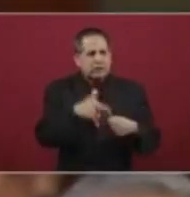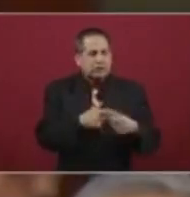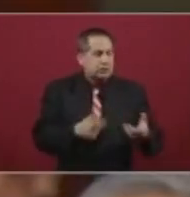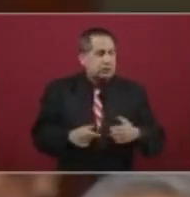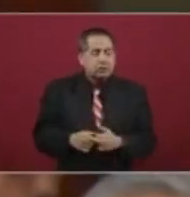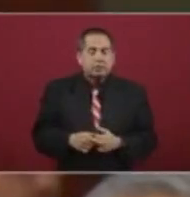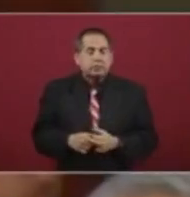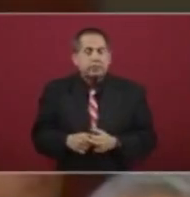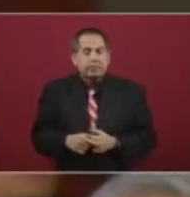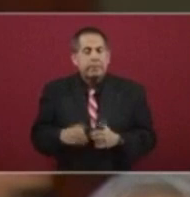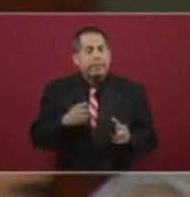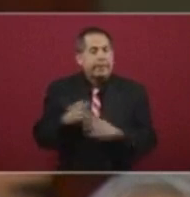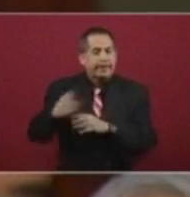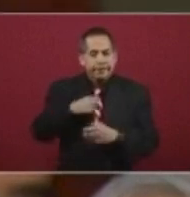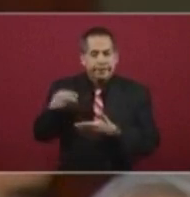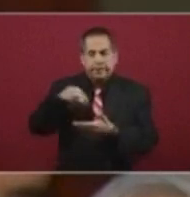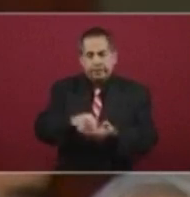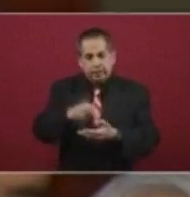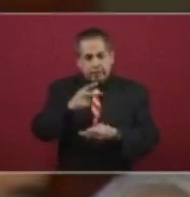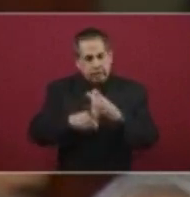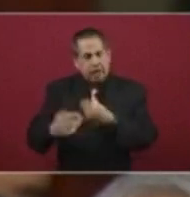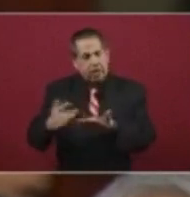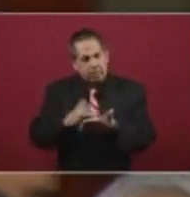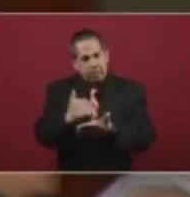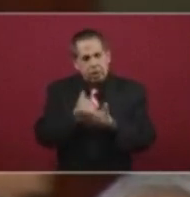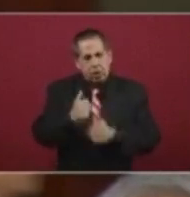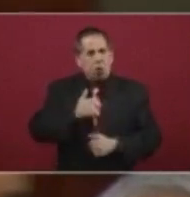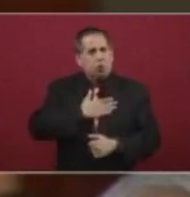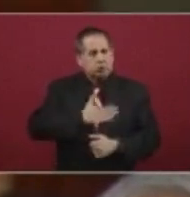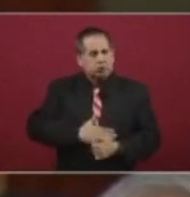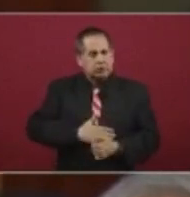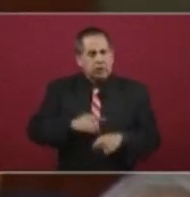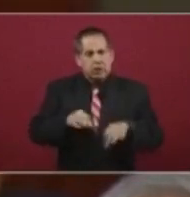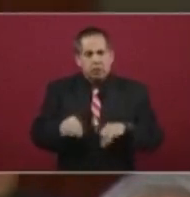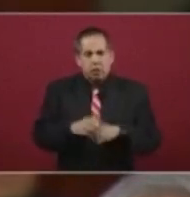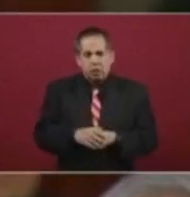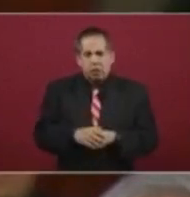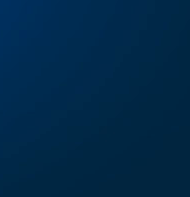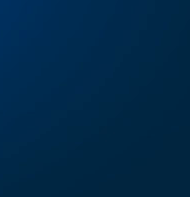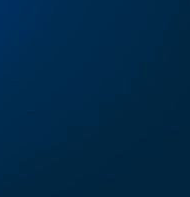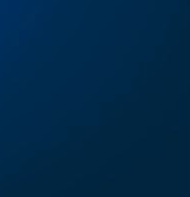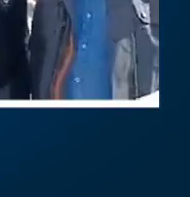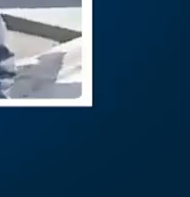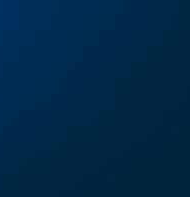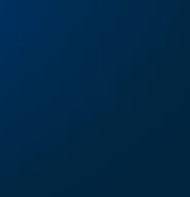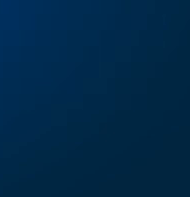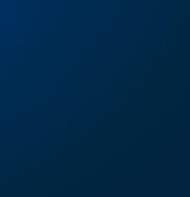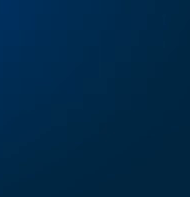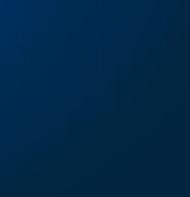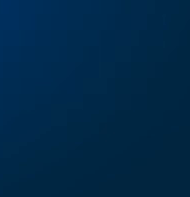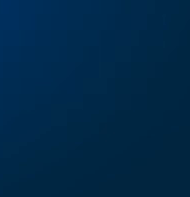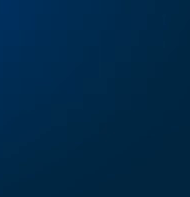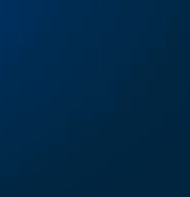она заявила, что опасается за свою жизнь. Речь тогда шла о многолетней судебной тяжбе с бывшим губернатором штата Нижняя